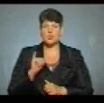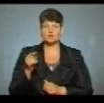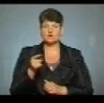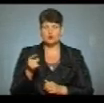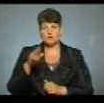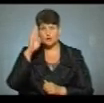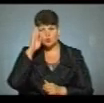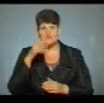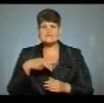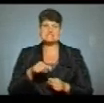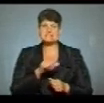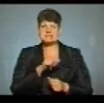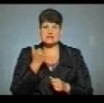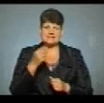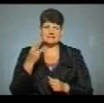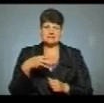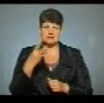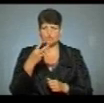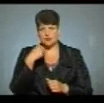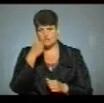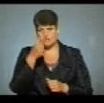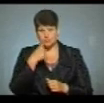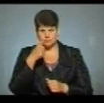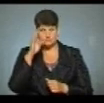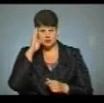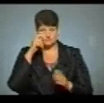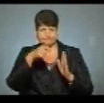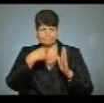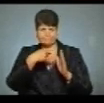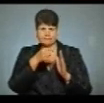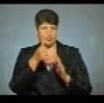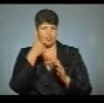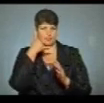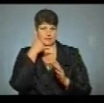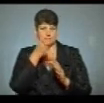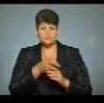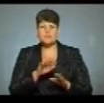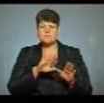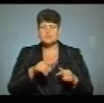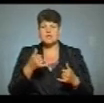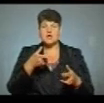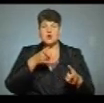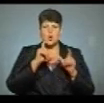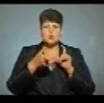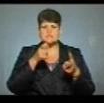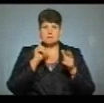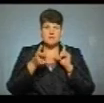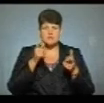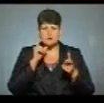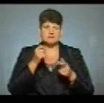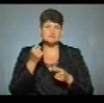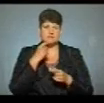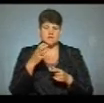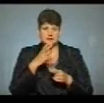зарізав 33-річного чоловіка і відзняв це на телефон. Після розпиття спиртних напоїв чоловік ножем завдав